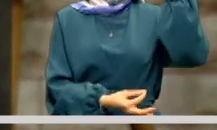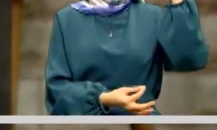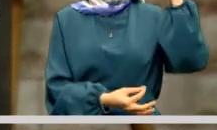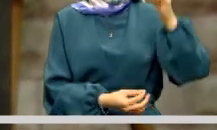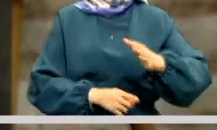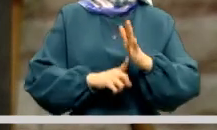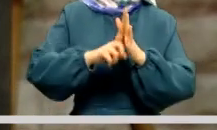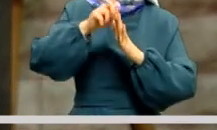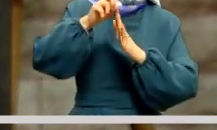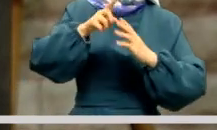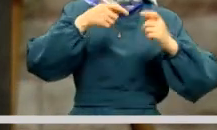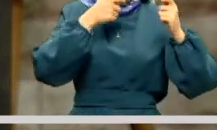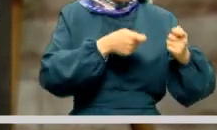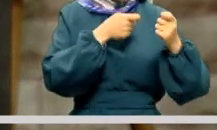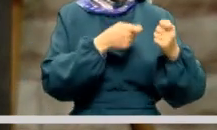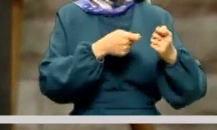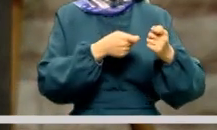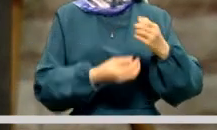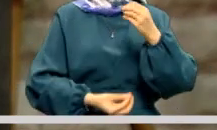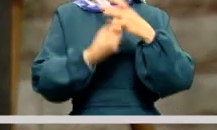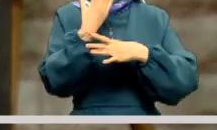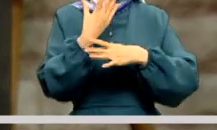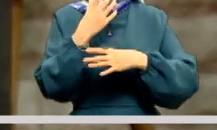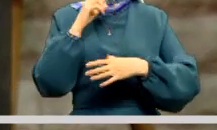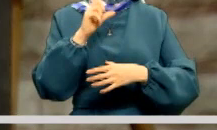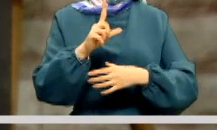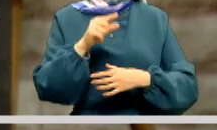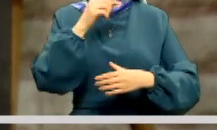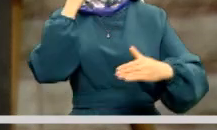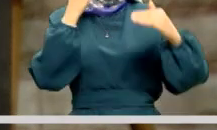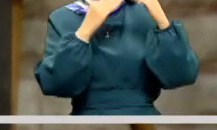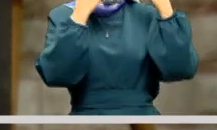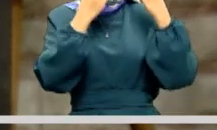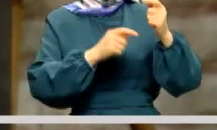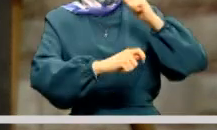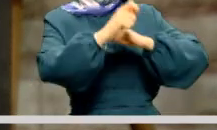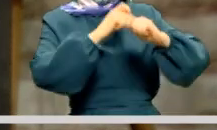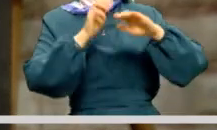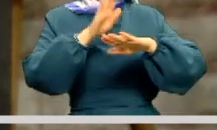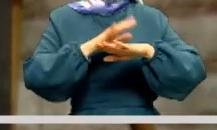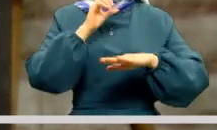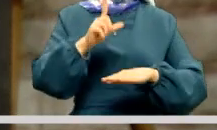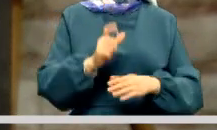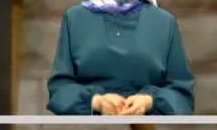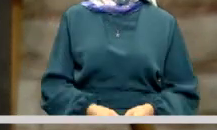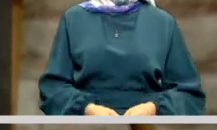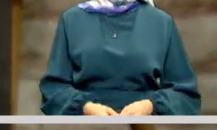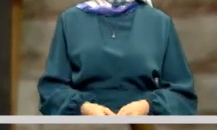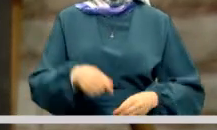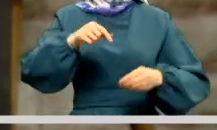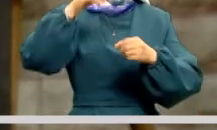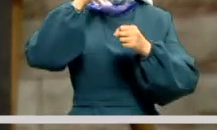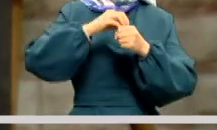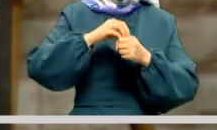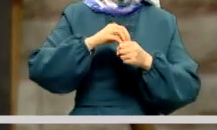geliştirecektir eğitecektir ortaya çıkartacaktır ve ona uygun tavır ve hareketler sergileyecektir Dolayısıyla bunu